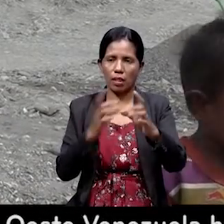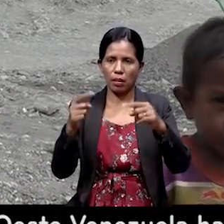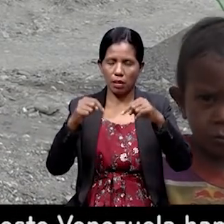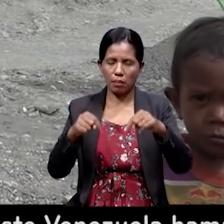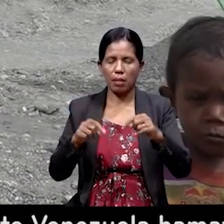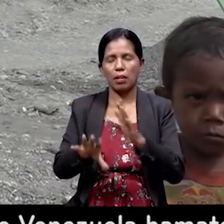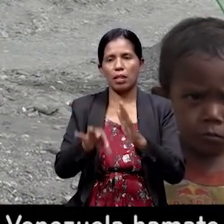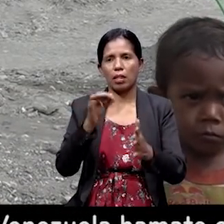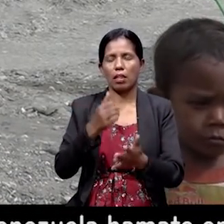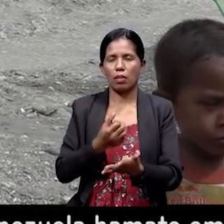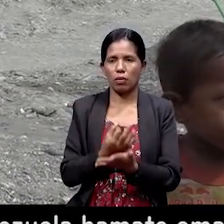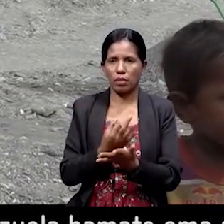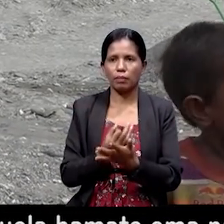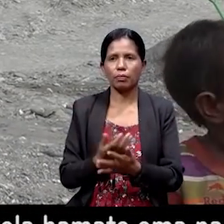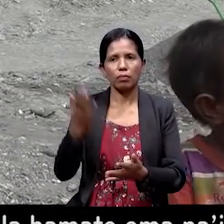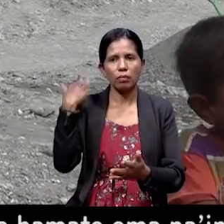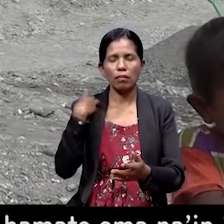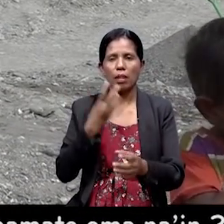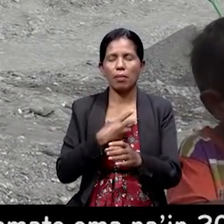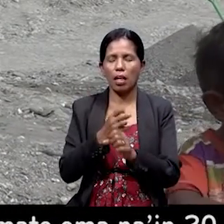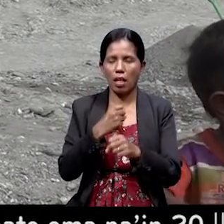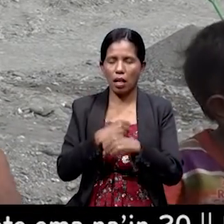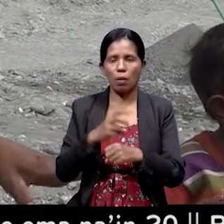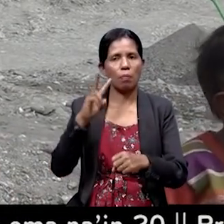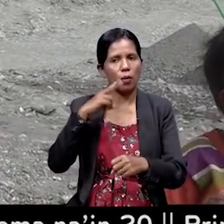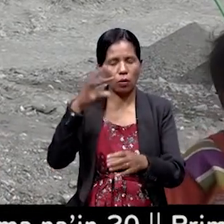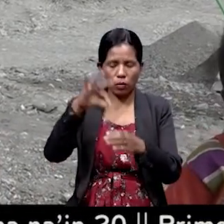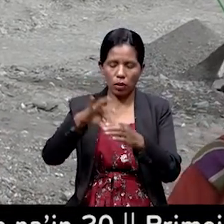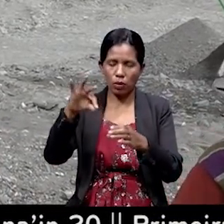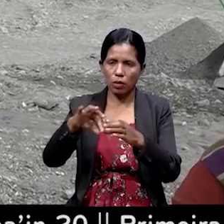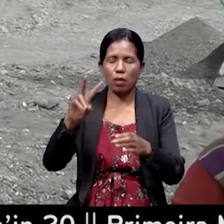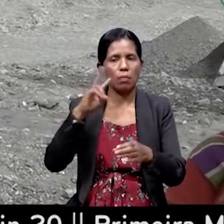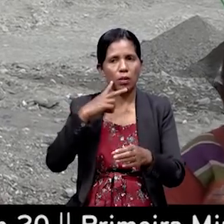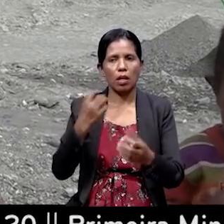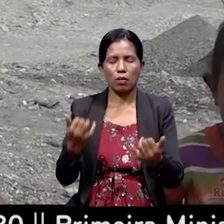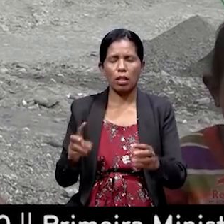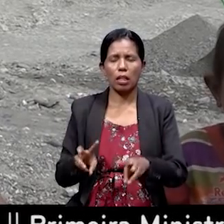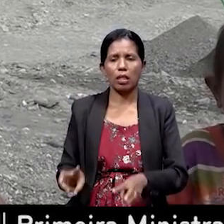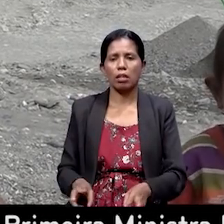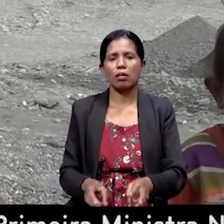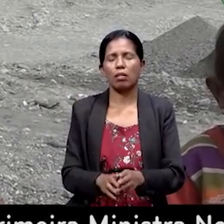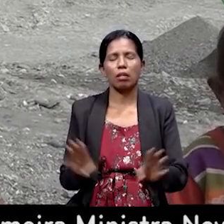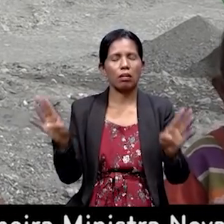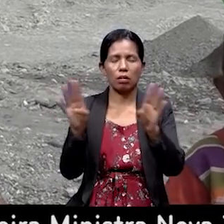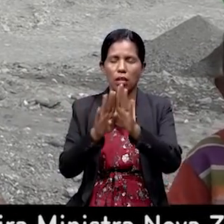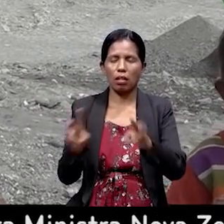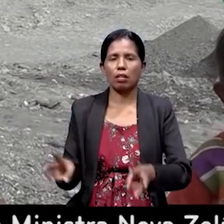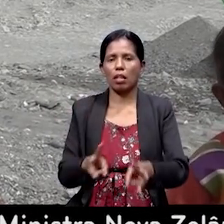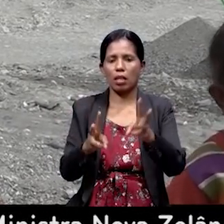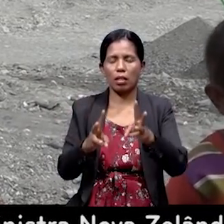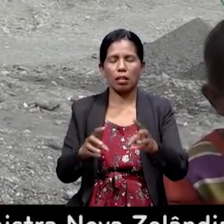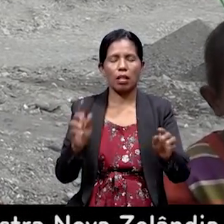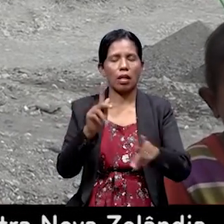tulam lah heta nosan. Ulu kami halo modo mas modo sampai dalam nela seda nih modo si folin. Agora nih modo la folin ambil heta nosan